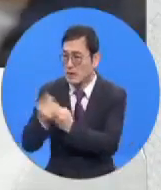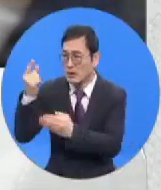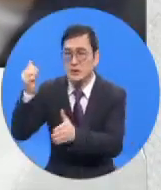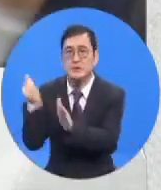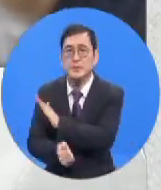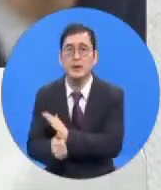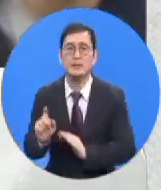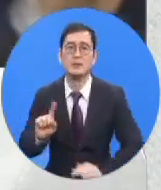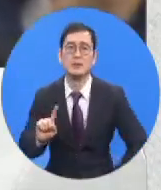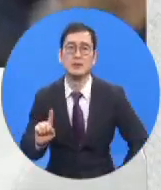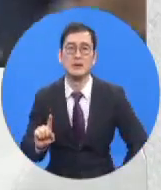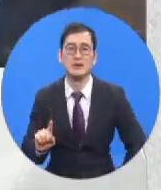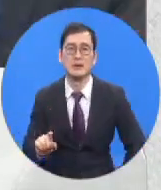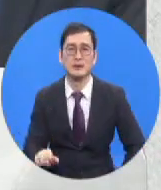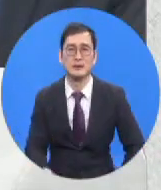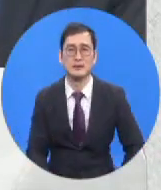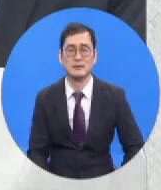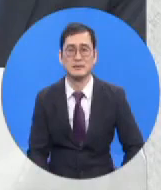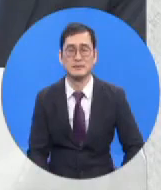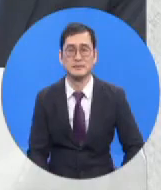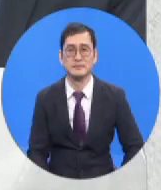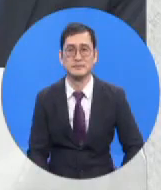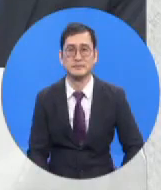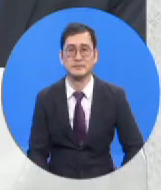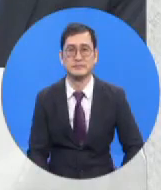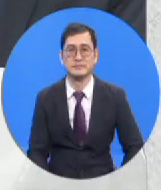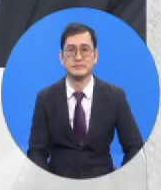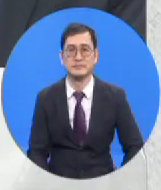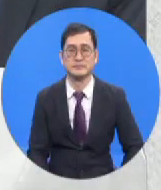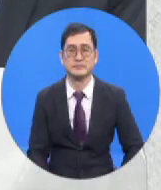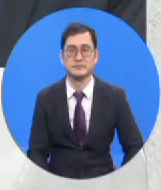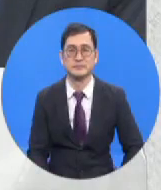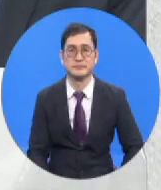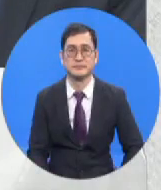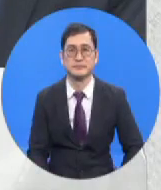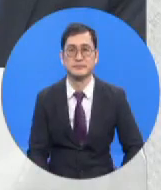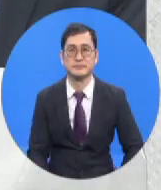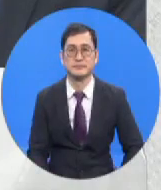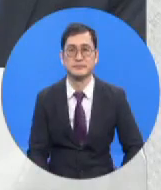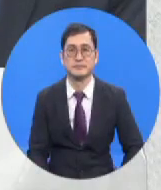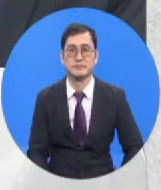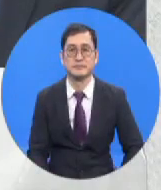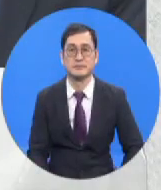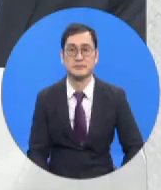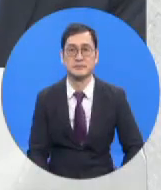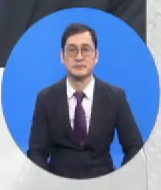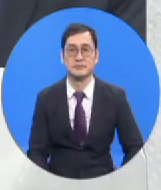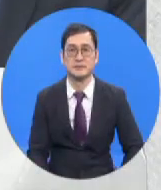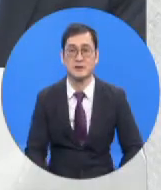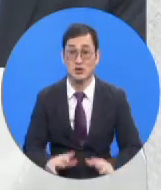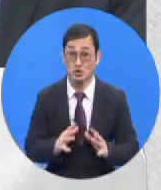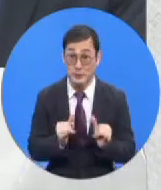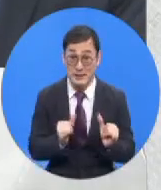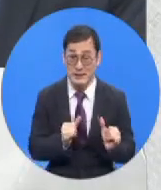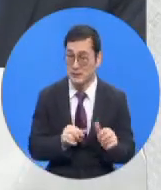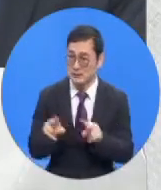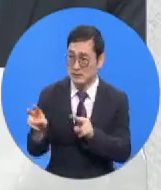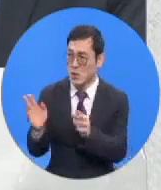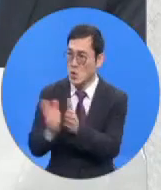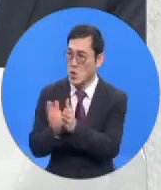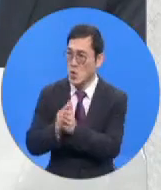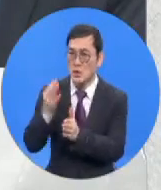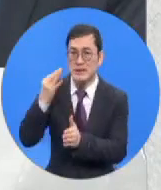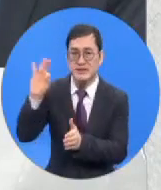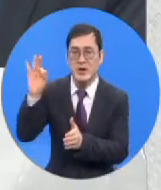모르겠습니다만은 지금부터 3월 중순까지 진안하게 갈 수 있을 것 같은데 그 사이에 국민들의 박수를 받을 수 있는 그런 논의가 진행되지